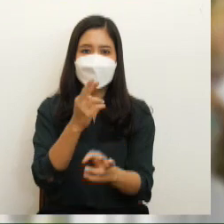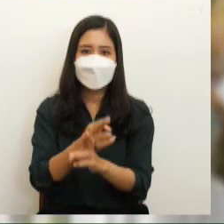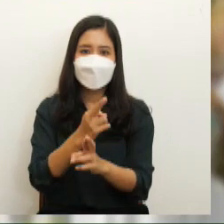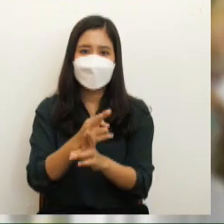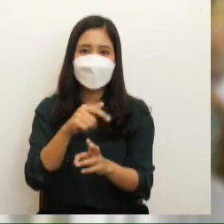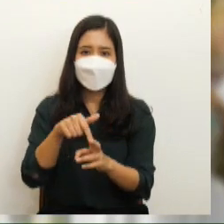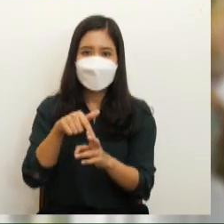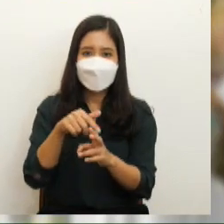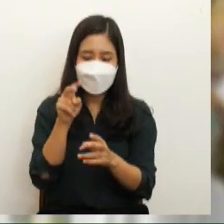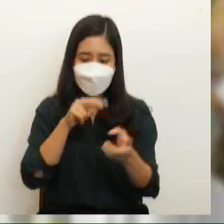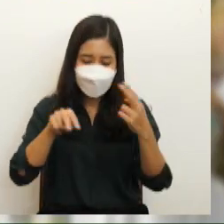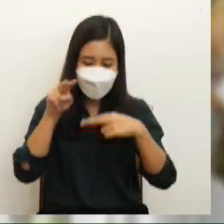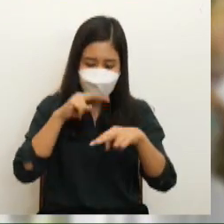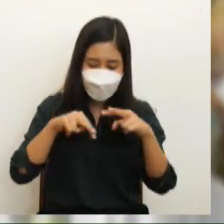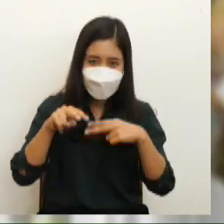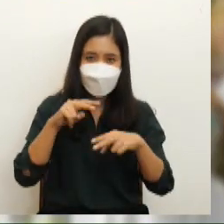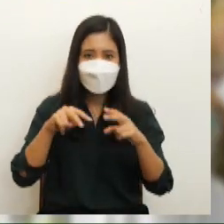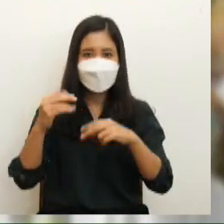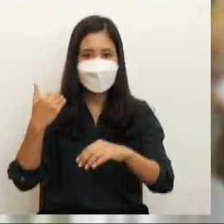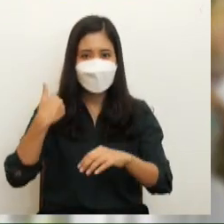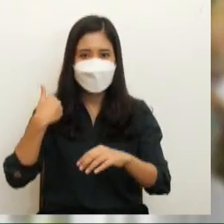เยียวยานะครับซึ่งเมื่